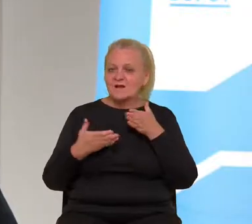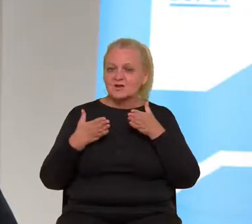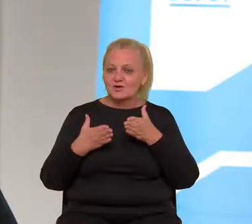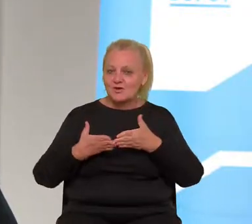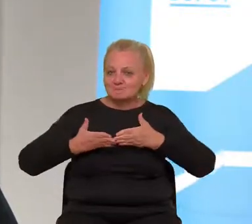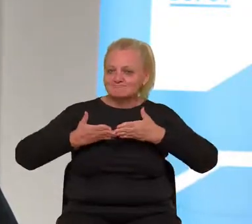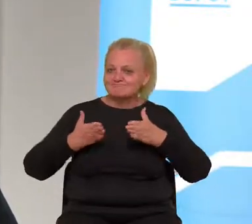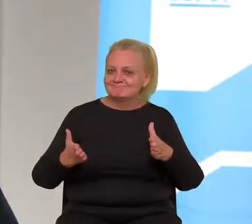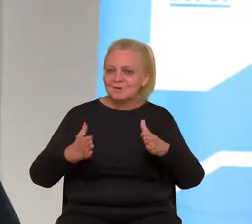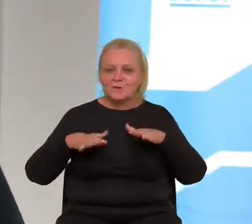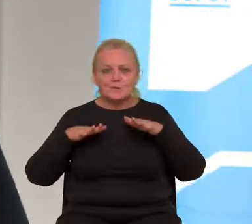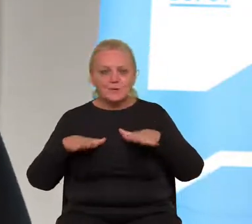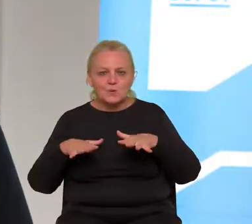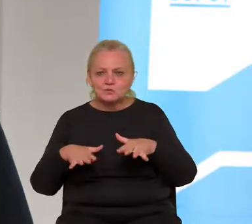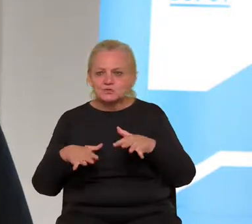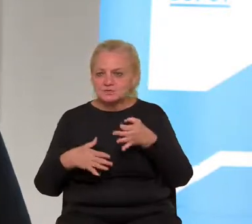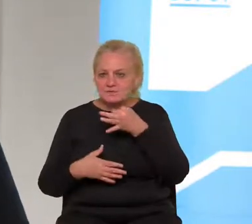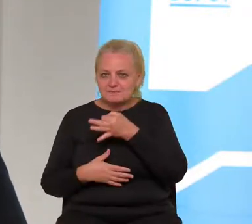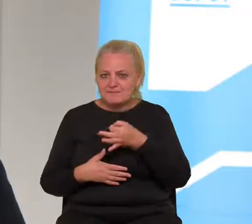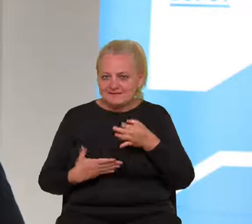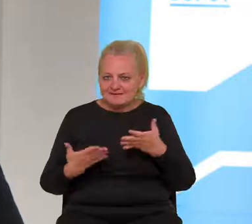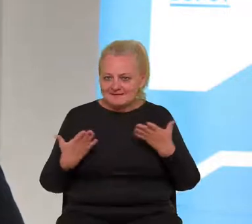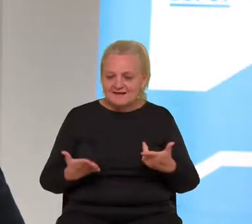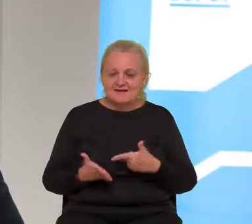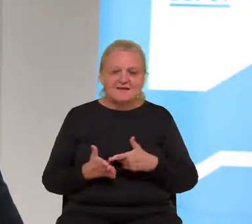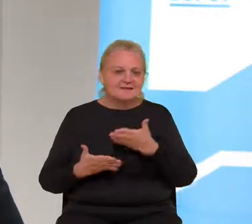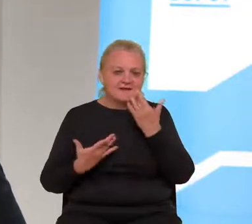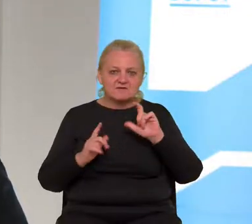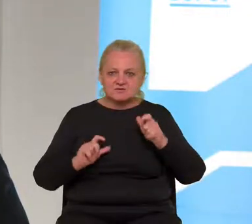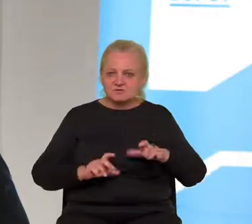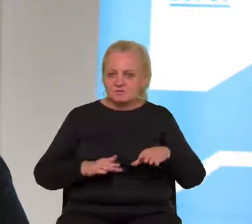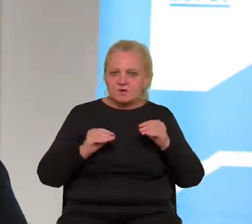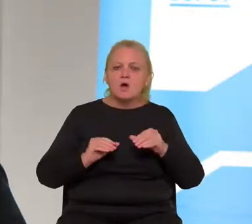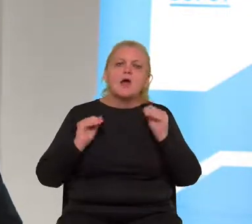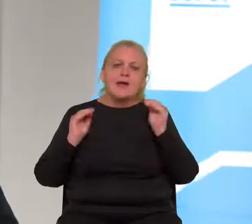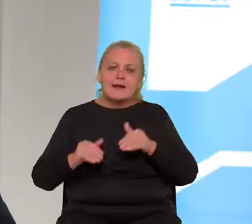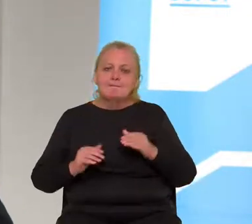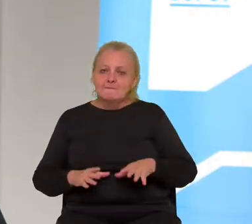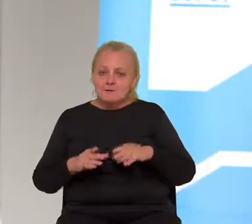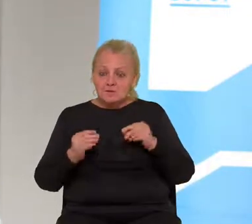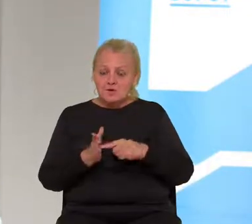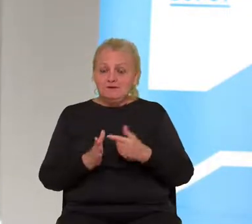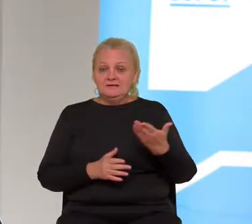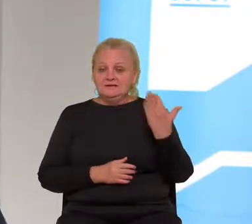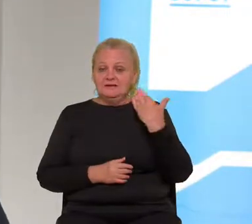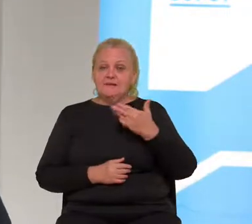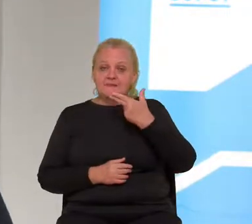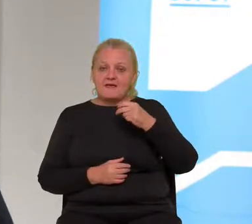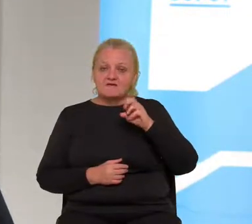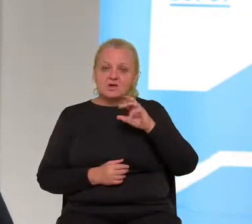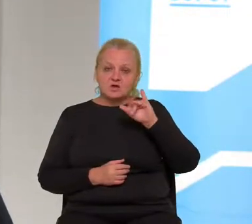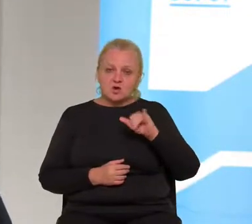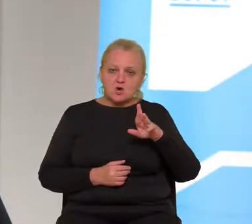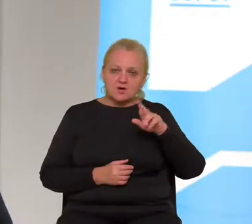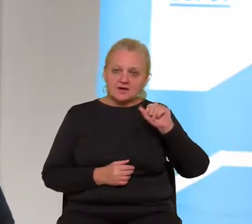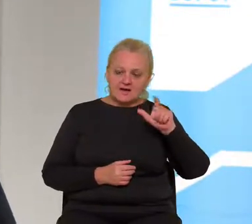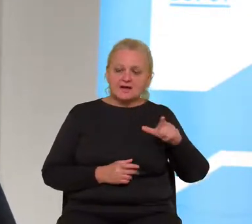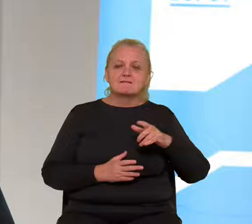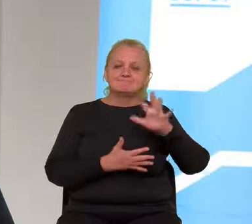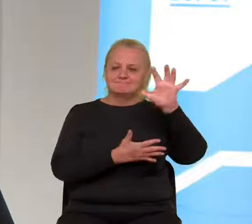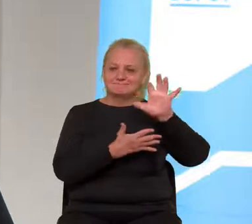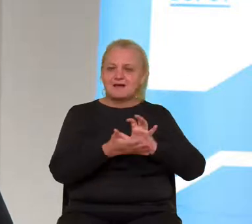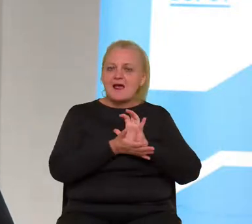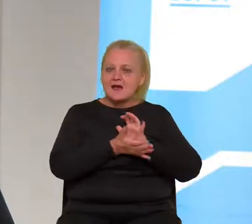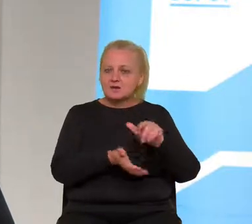do tak wielu pytań, że nawet nie wiem, od czego zacząć, ale zacznę może od tego. Niedawno w New Yorkerze ukazał się artykuł, który opowiadał